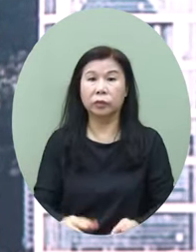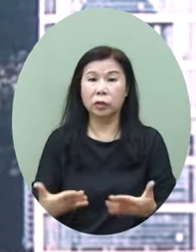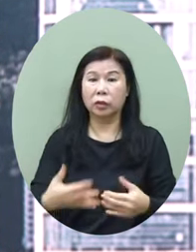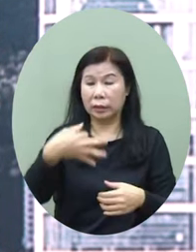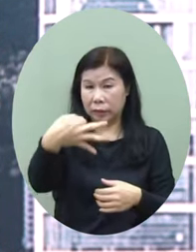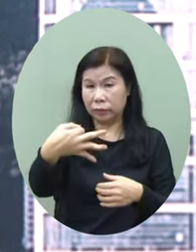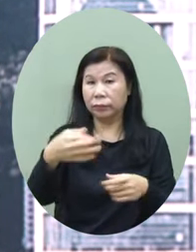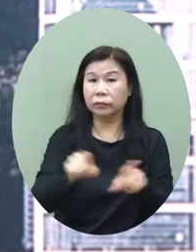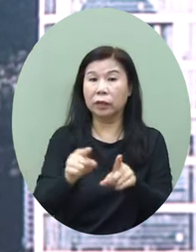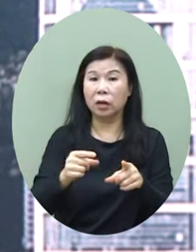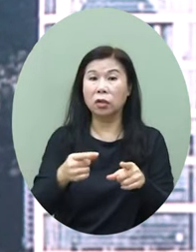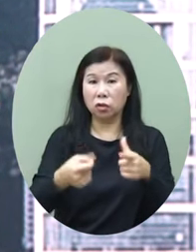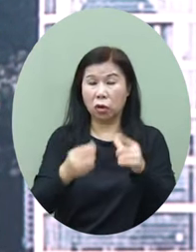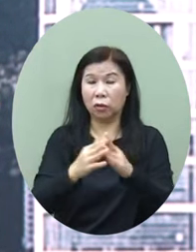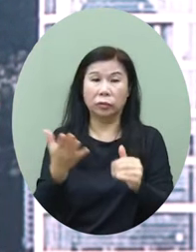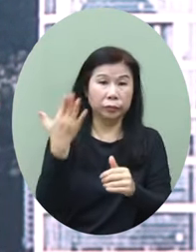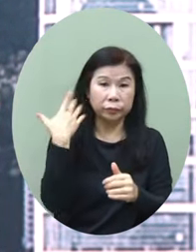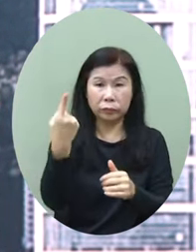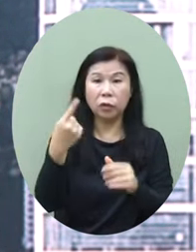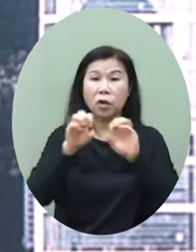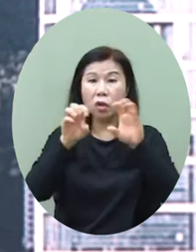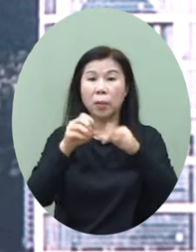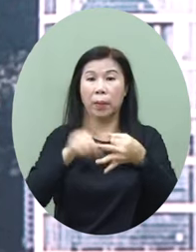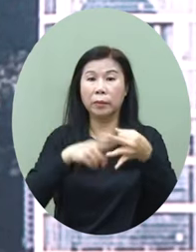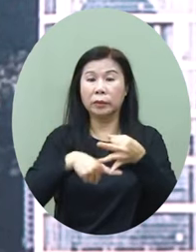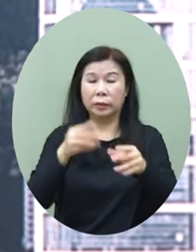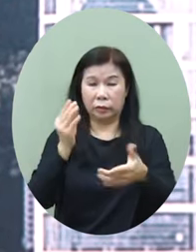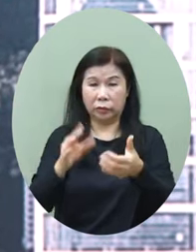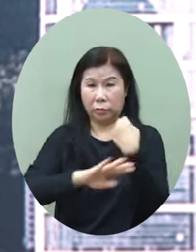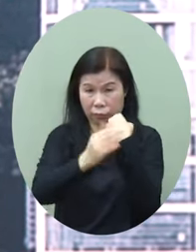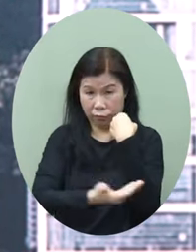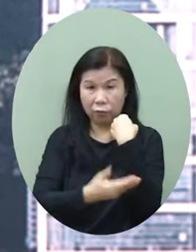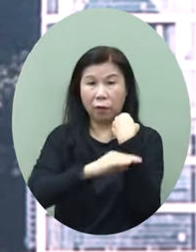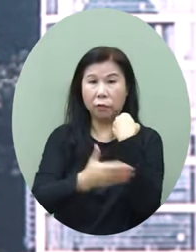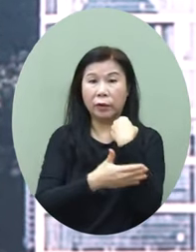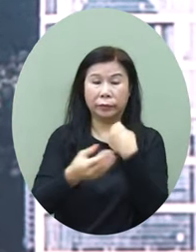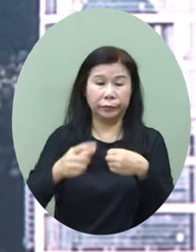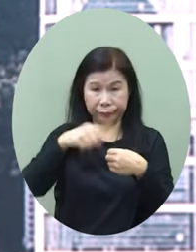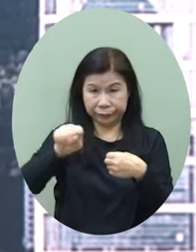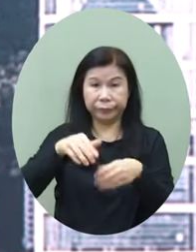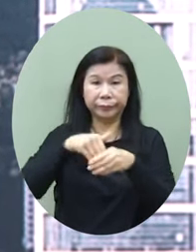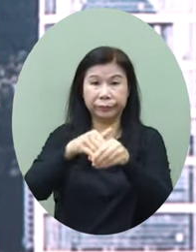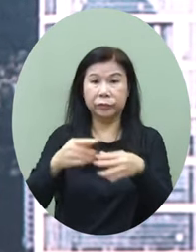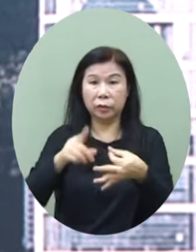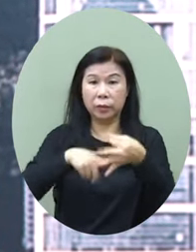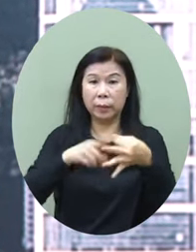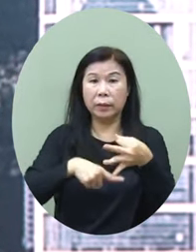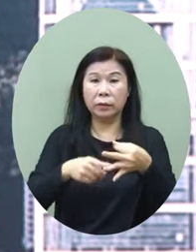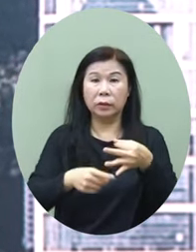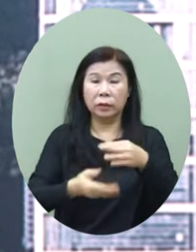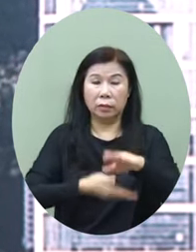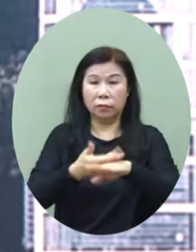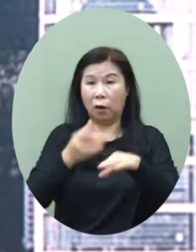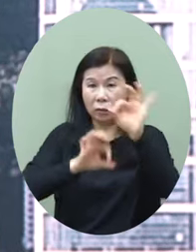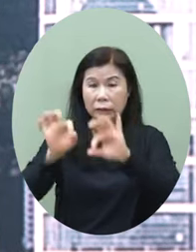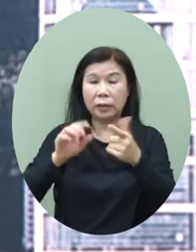三個裏面大家都很高興知道昨天已經有一個正式經法律核准了就是這隻復星和